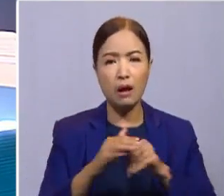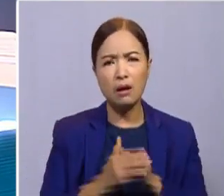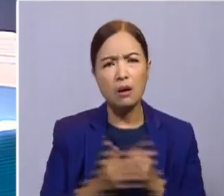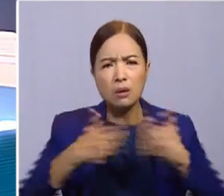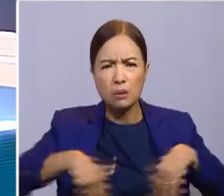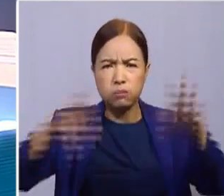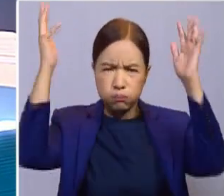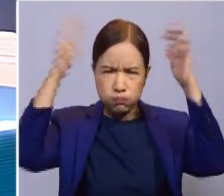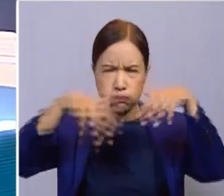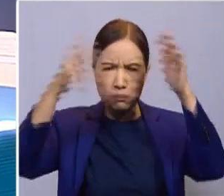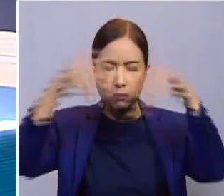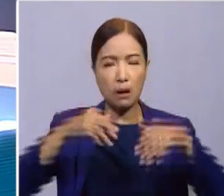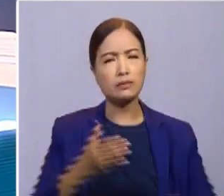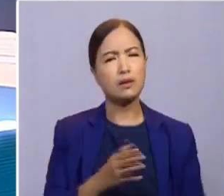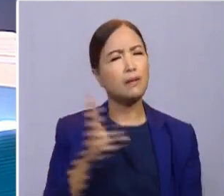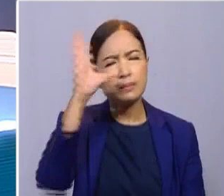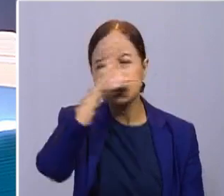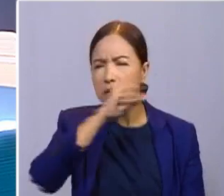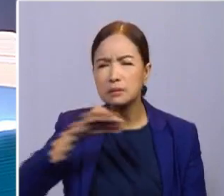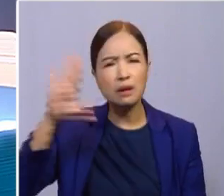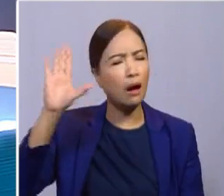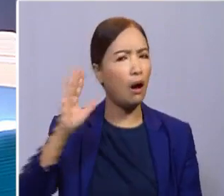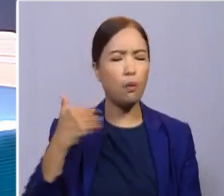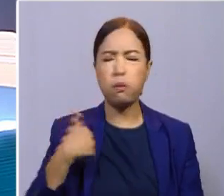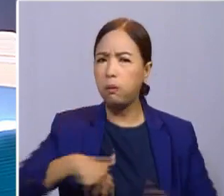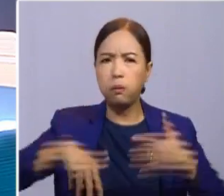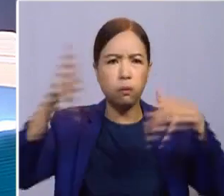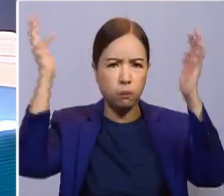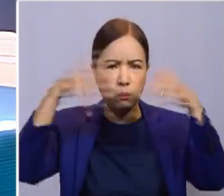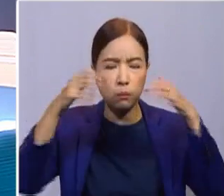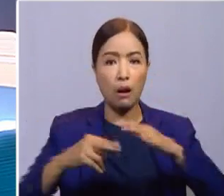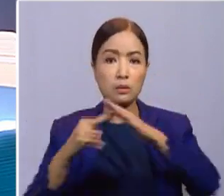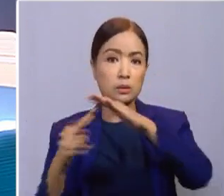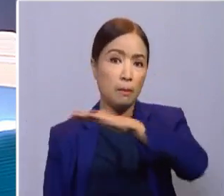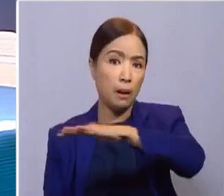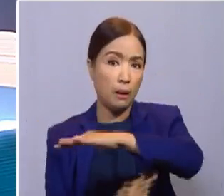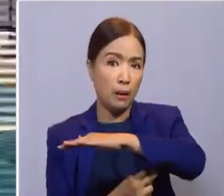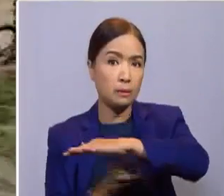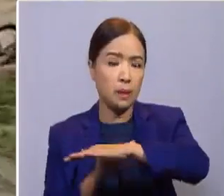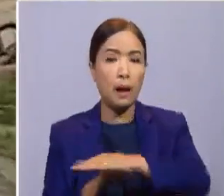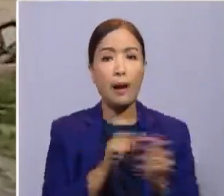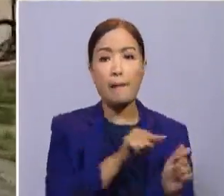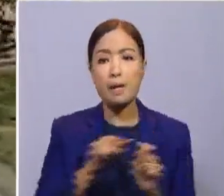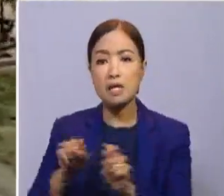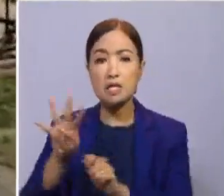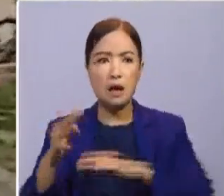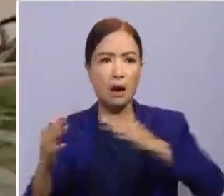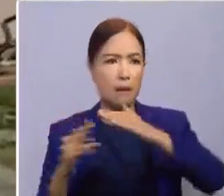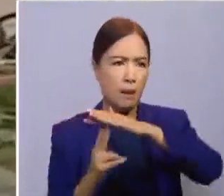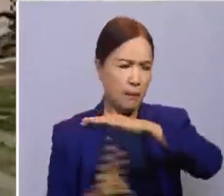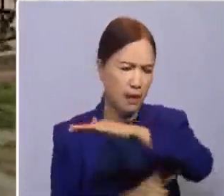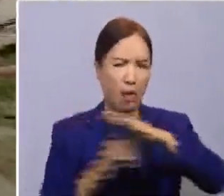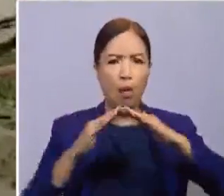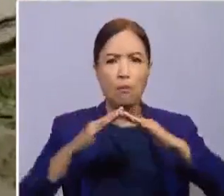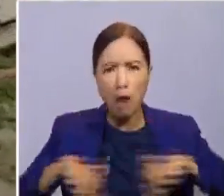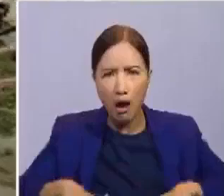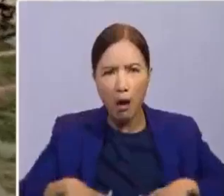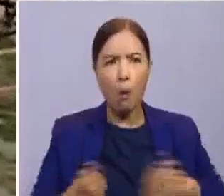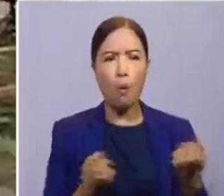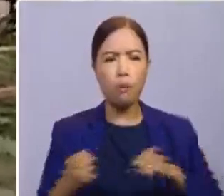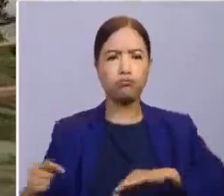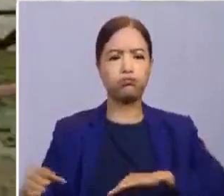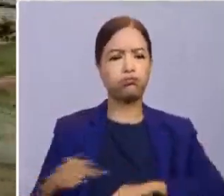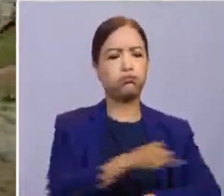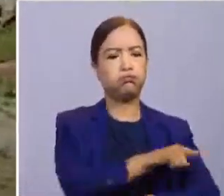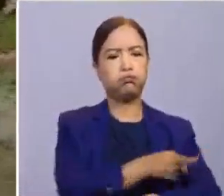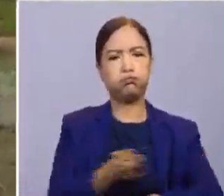ฝนมันตกทั้งคืนเลยตกยาวนานด้วยนะคะดังนั้นสะพานที่มันเชื่อมต่อระหว่างสี่อำเภอถูกตัดขาดค่ะรถทุกชนิดไม่สาม